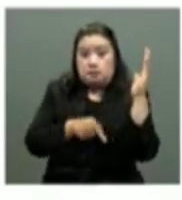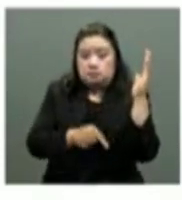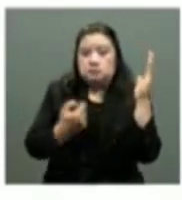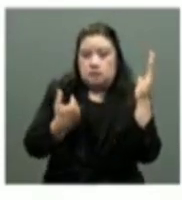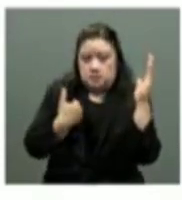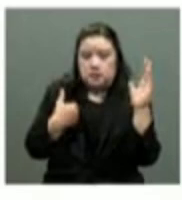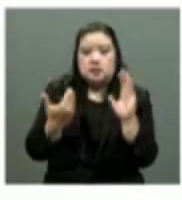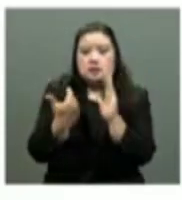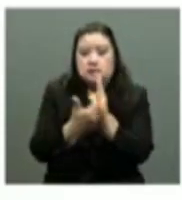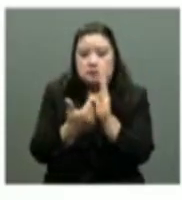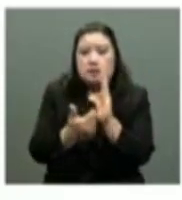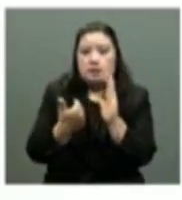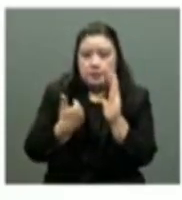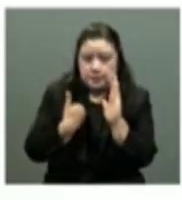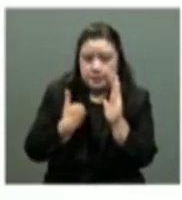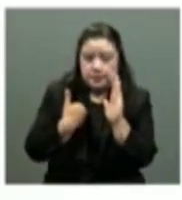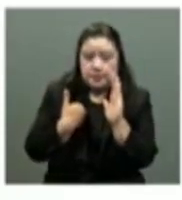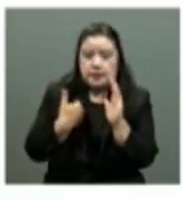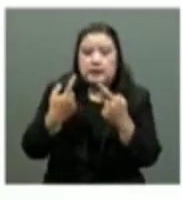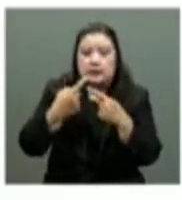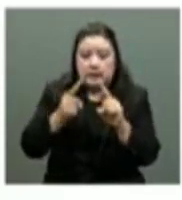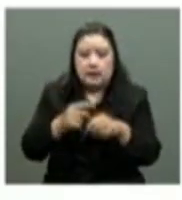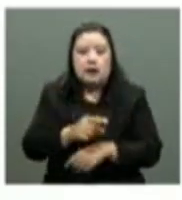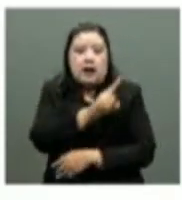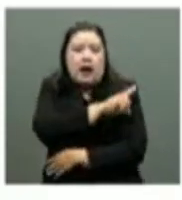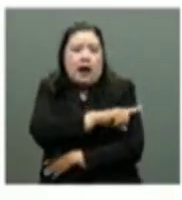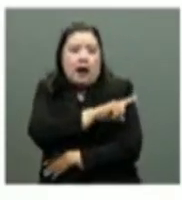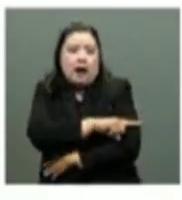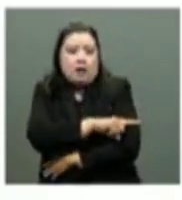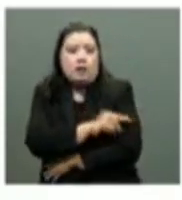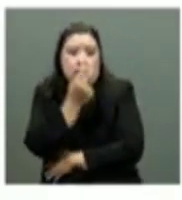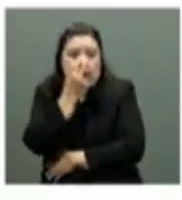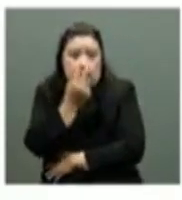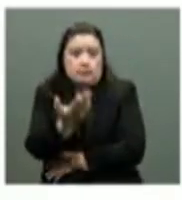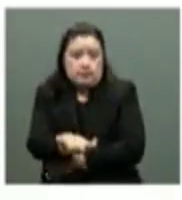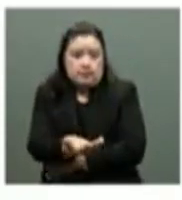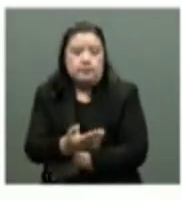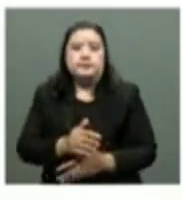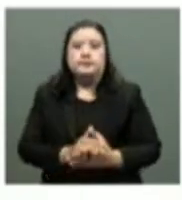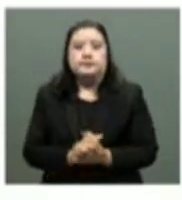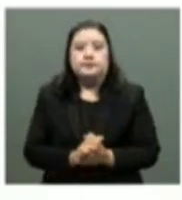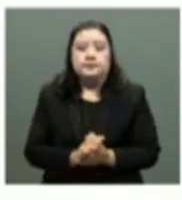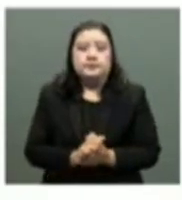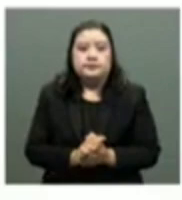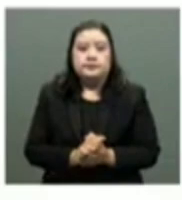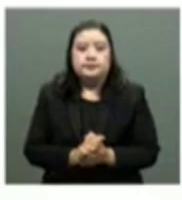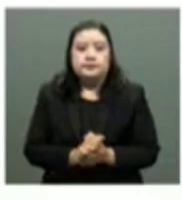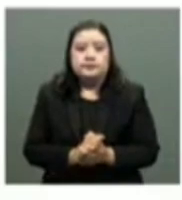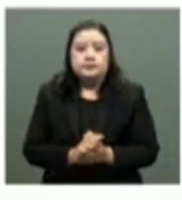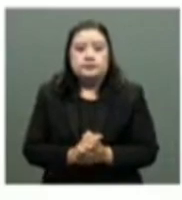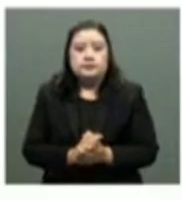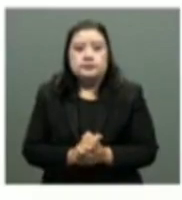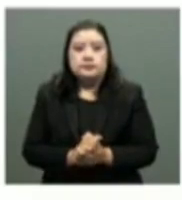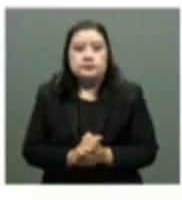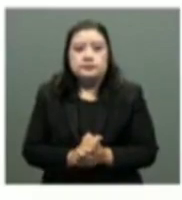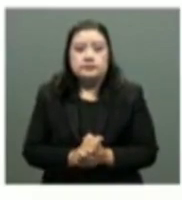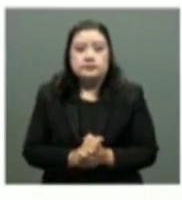ภาคอีสานบางจังหวัดแต่สีออกขาวเลยเนี่ยฮะเห็นชัดๆเลยมีสีออก